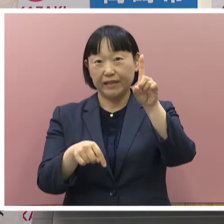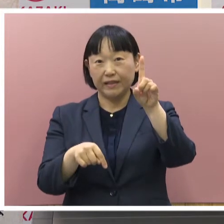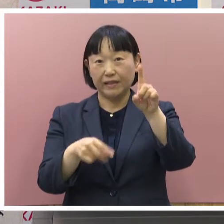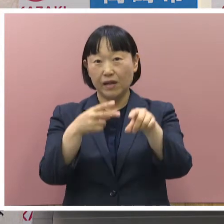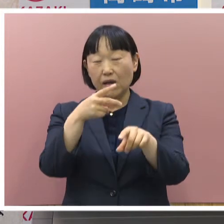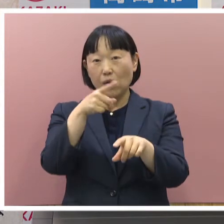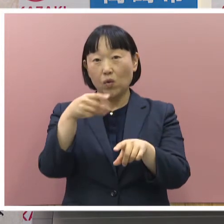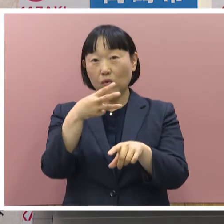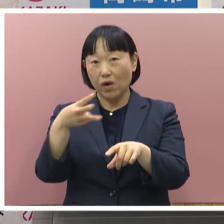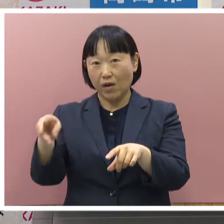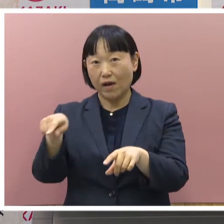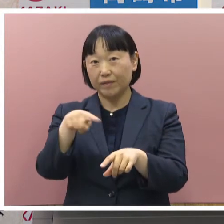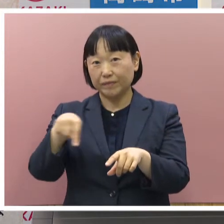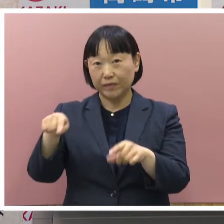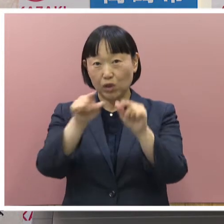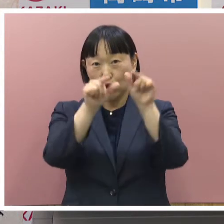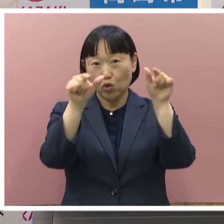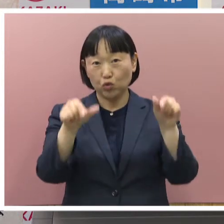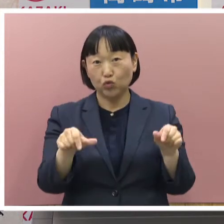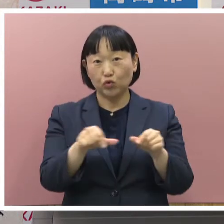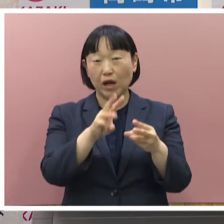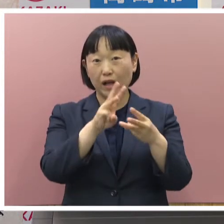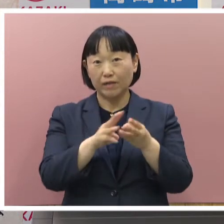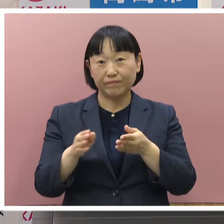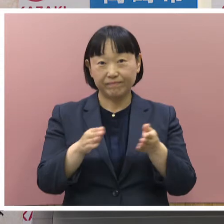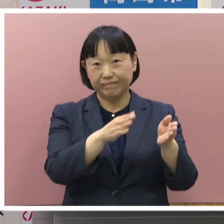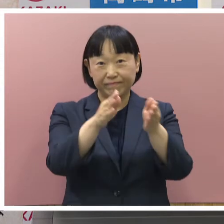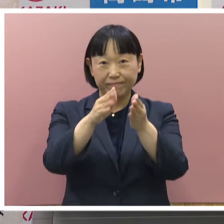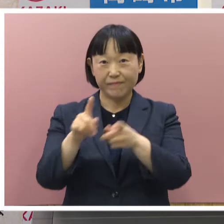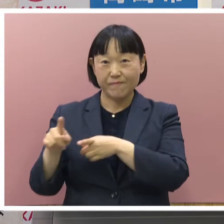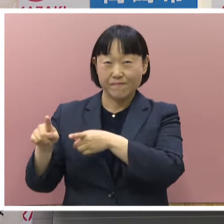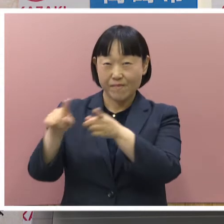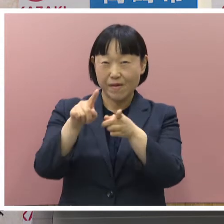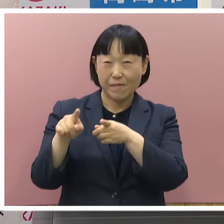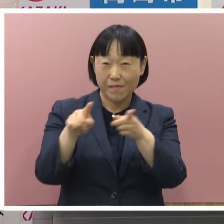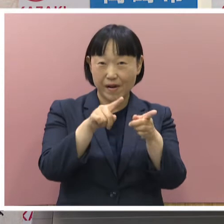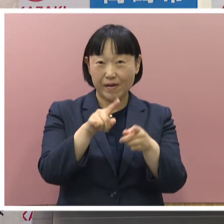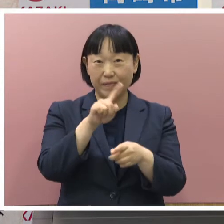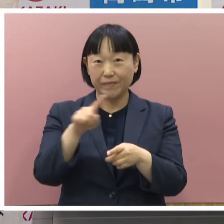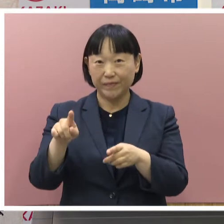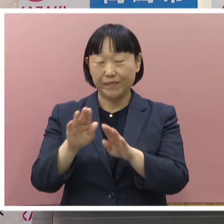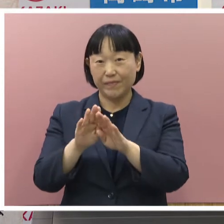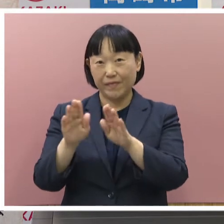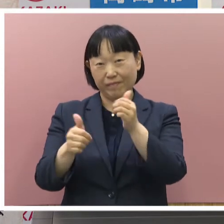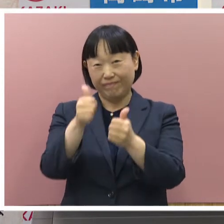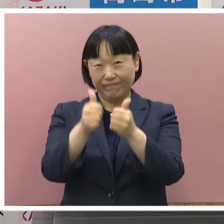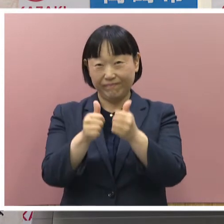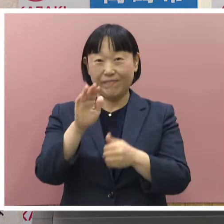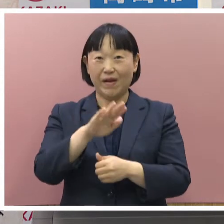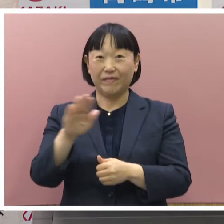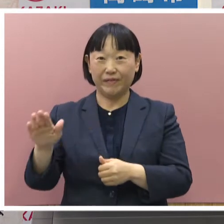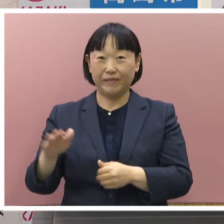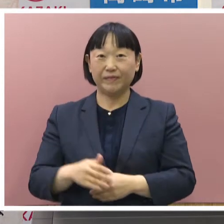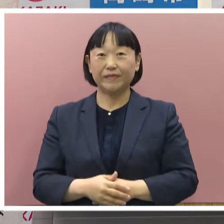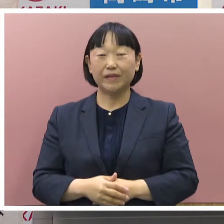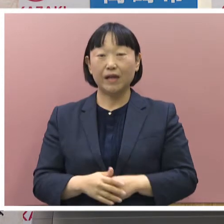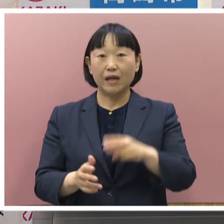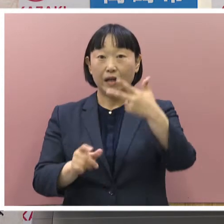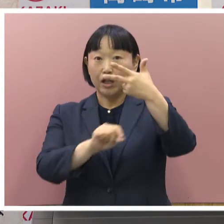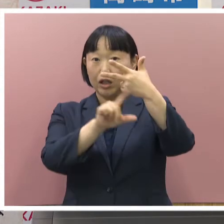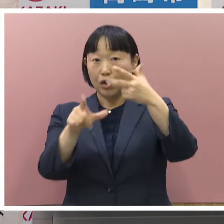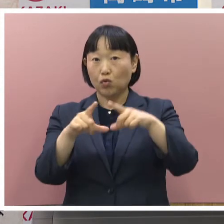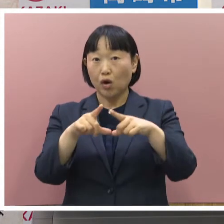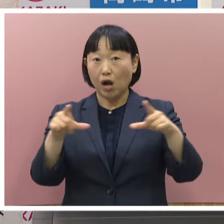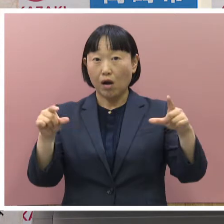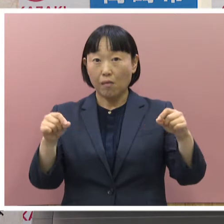川河川敷、ぬかた地区の林道などを舞台に世界最高峰の戦いが繰り広げられます。7月に販売